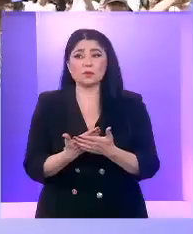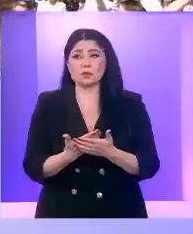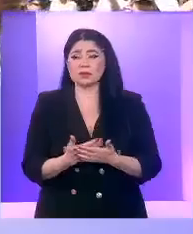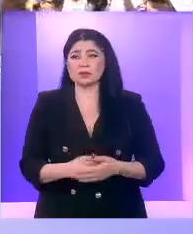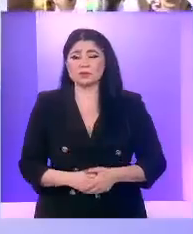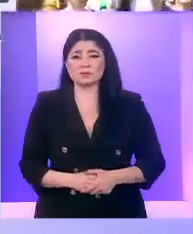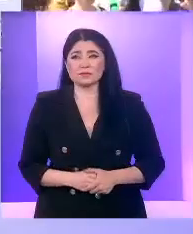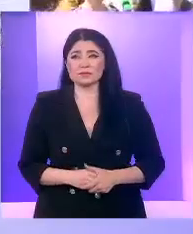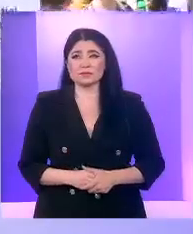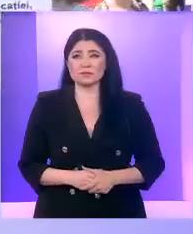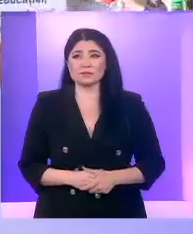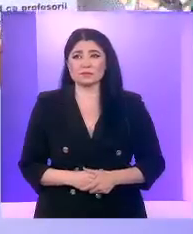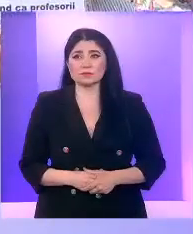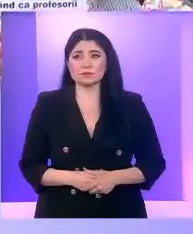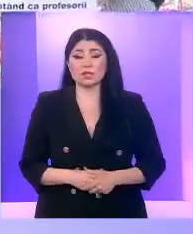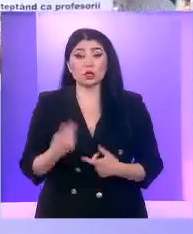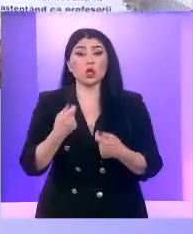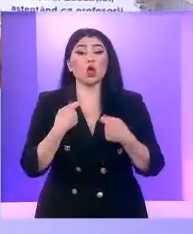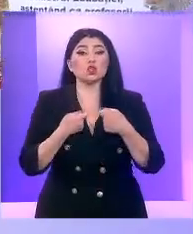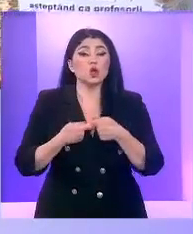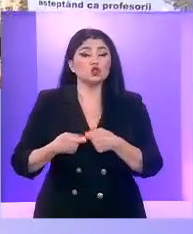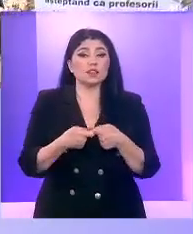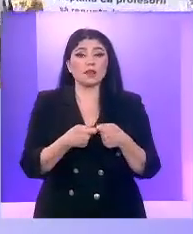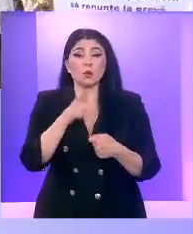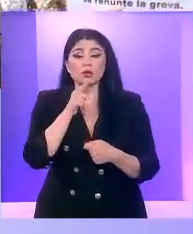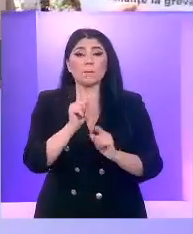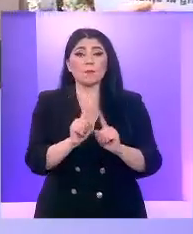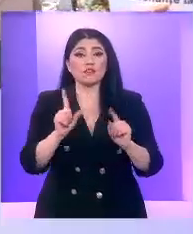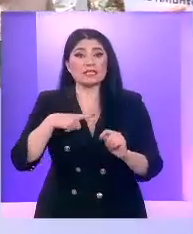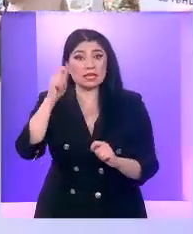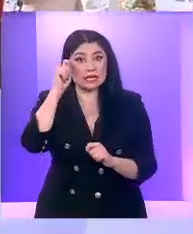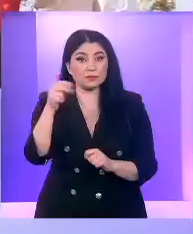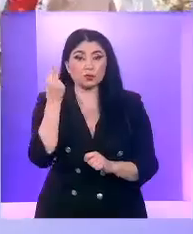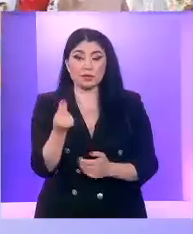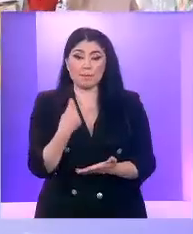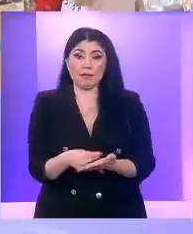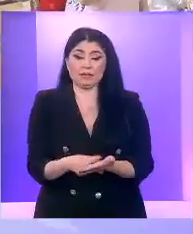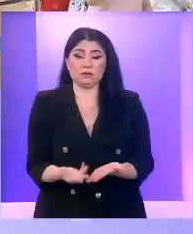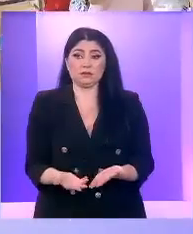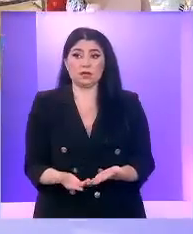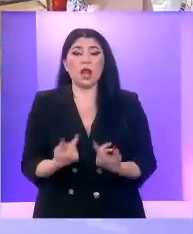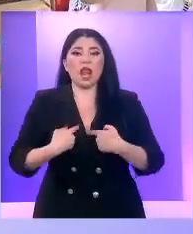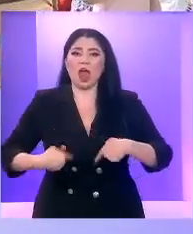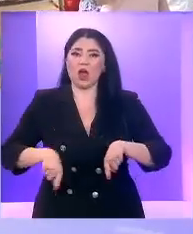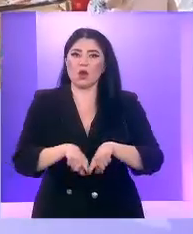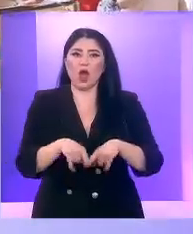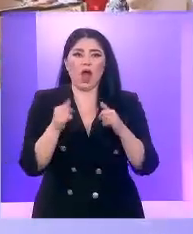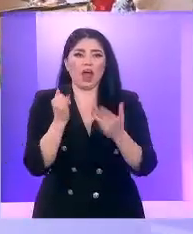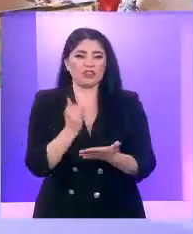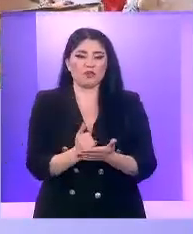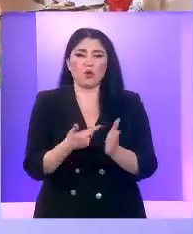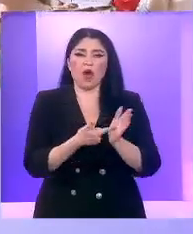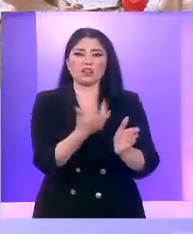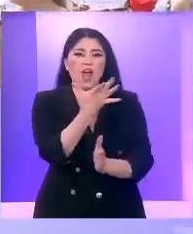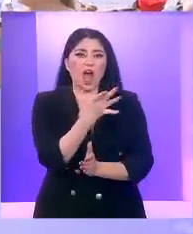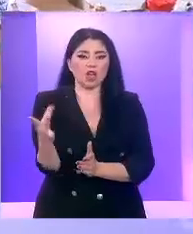permiți. Asta într-o societate utopică în care profesorul este respectat și bine plătit. E, la noi, acum, realitatea spune